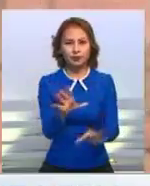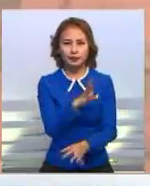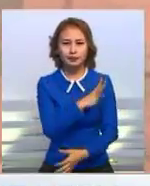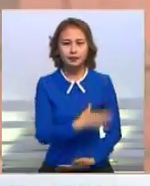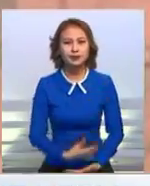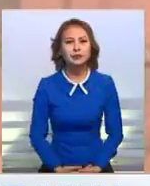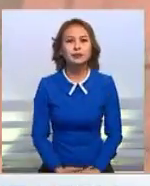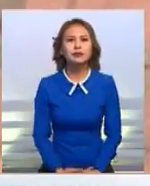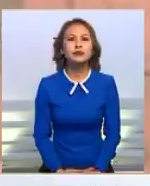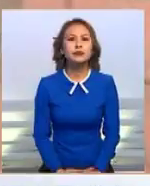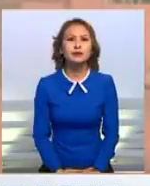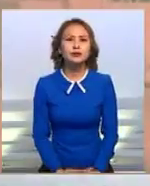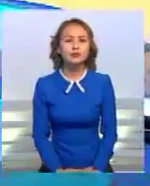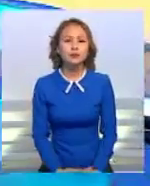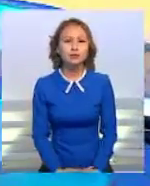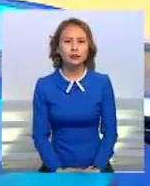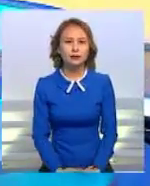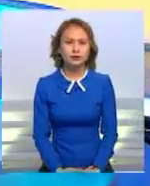растады.